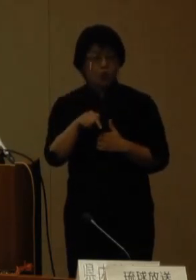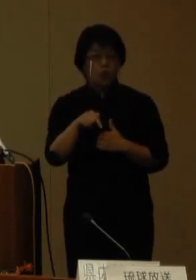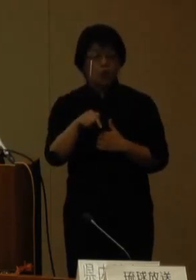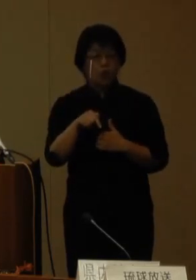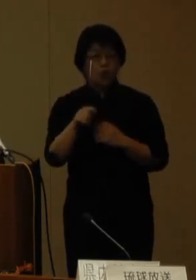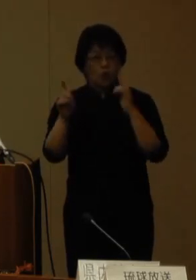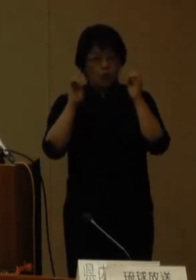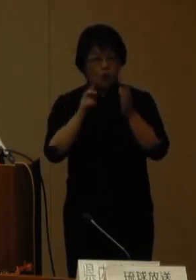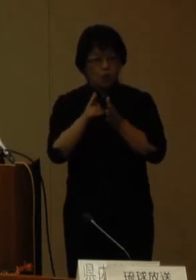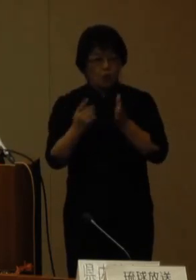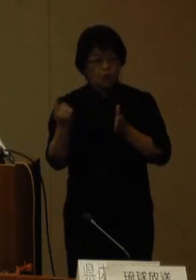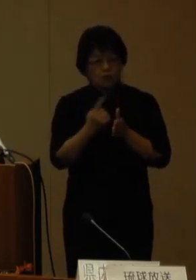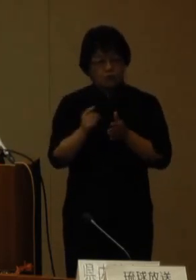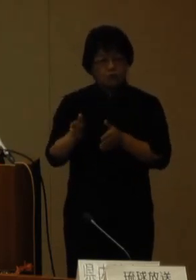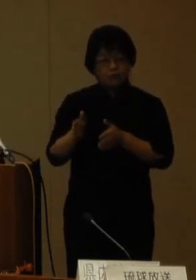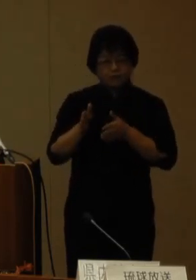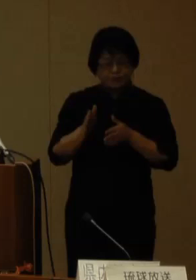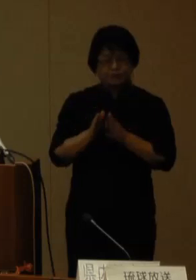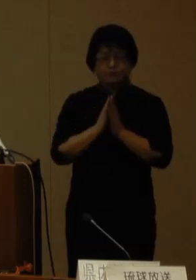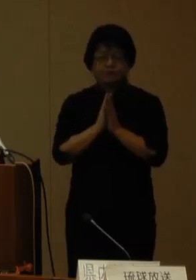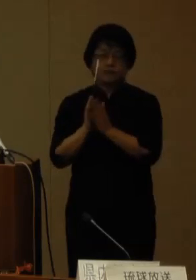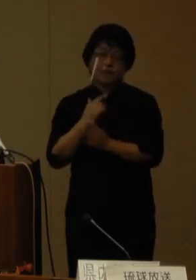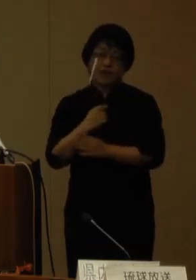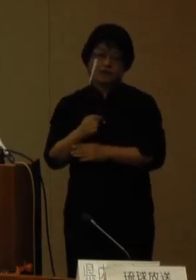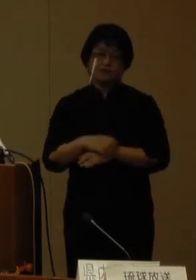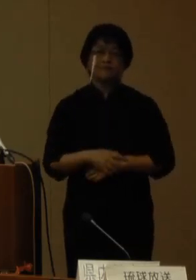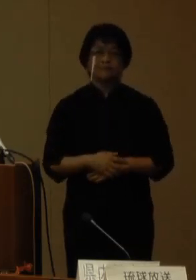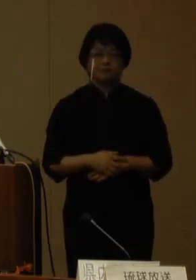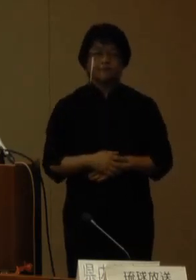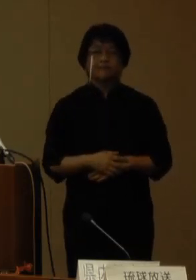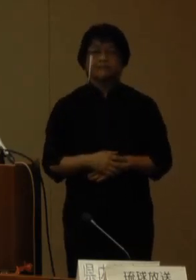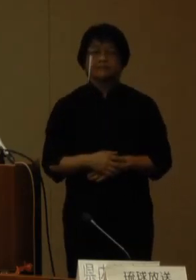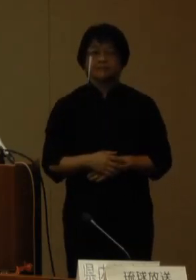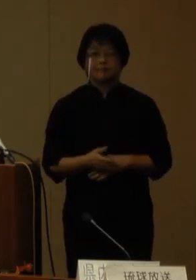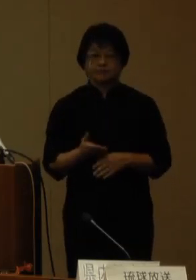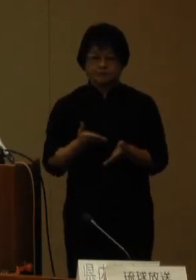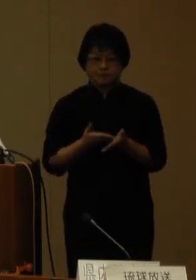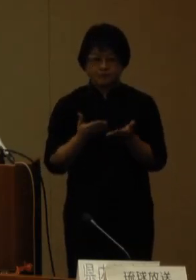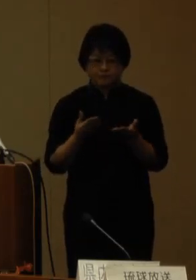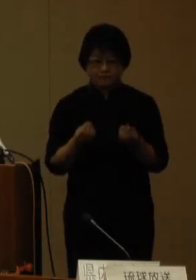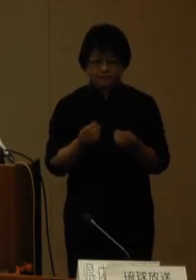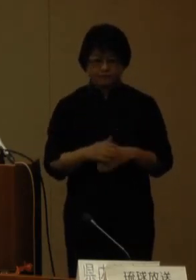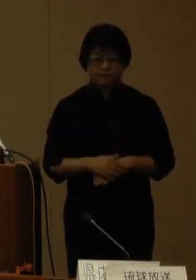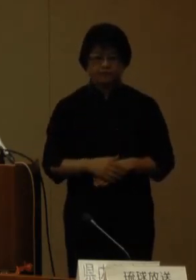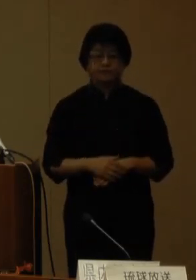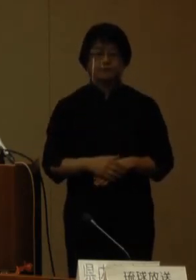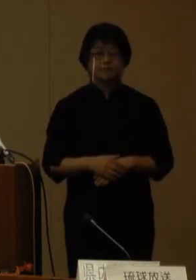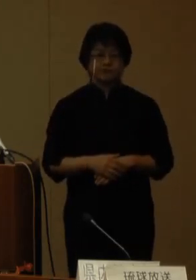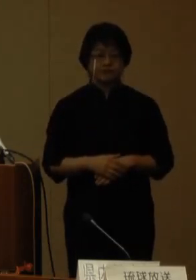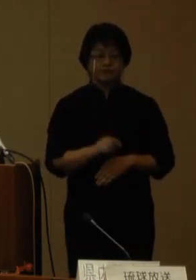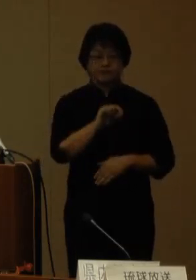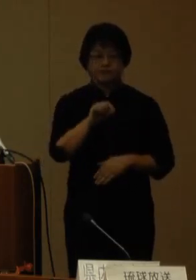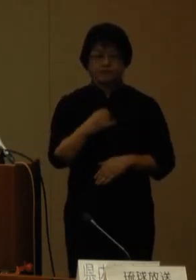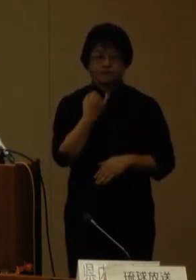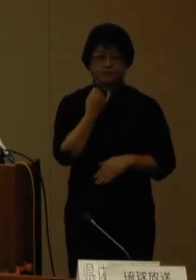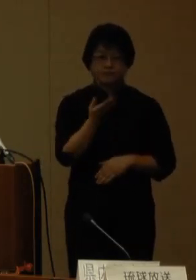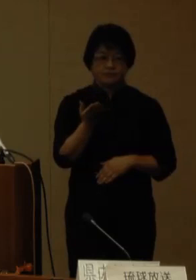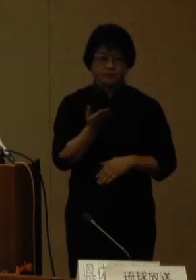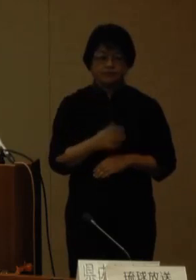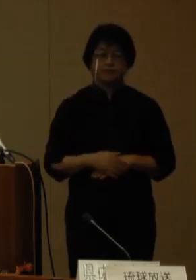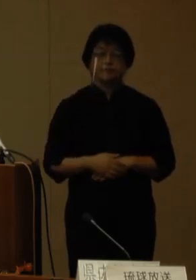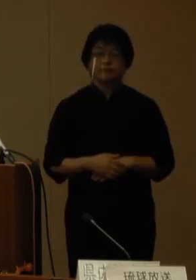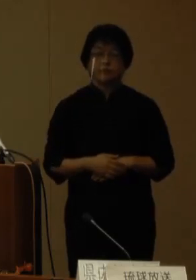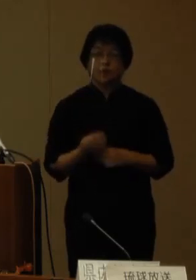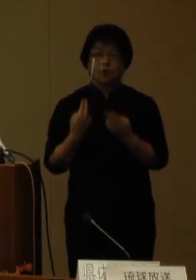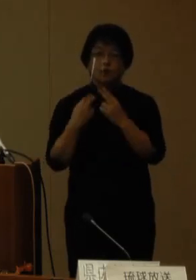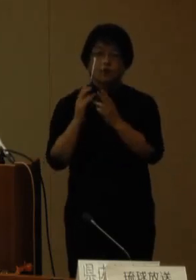旅行は控えていただきますようよろしくお願いいたします。以上です。 よろしいでしょうか。では次